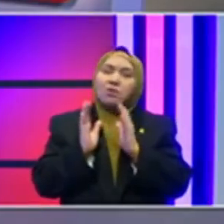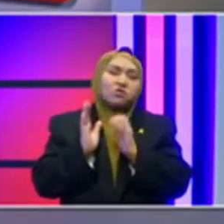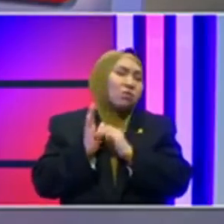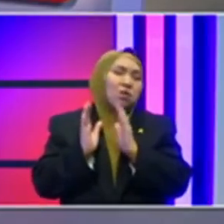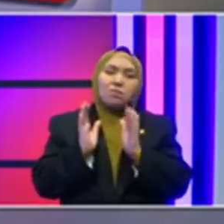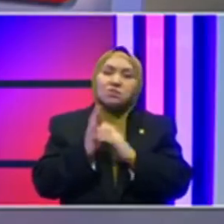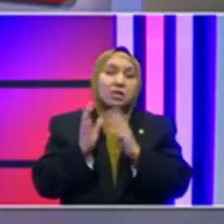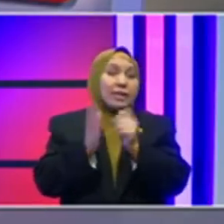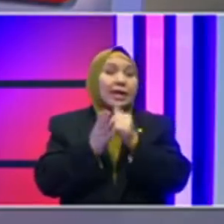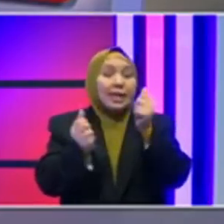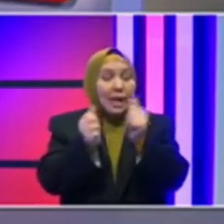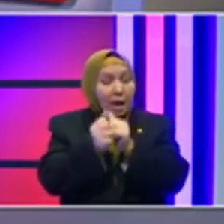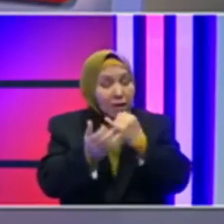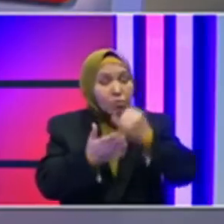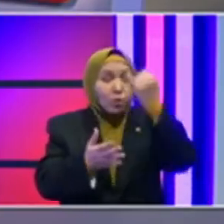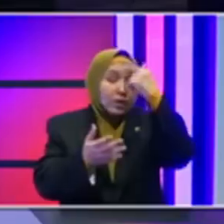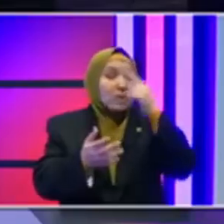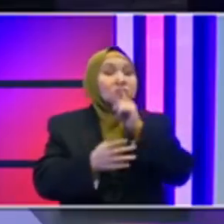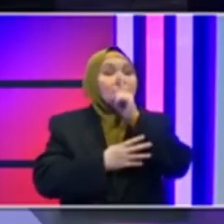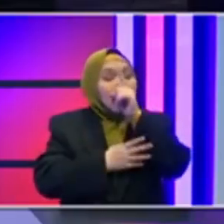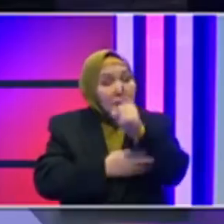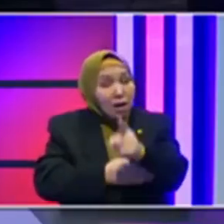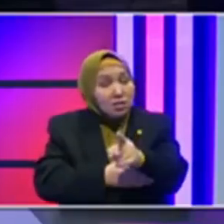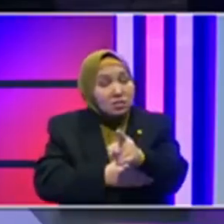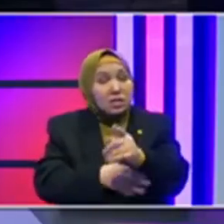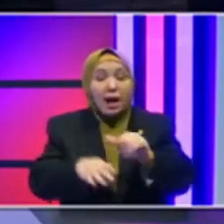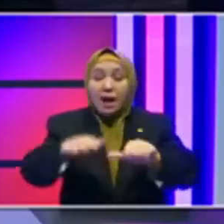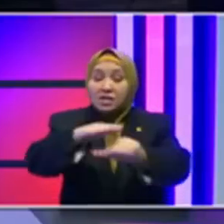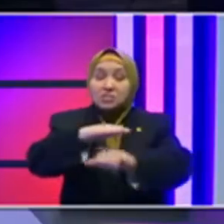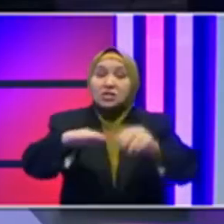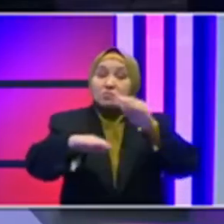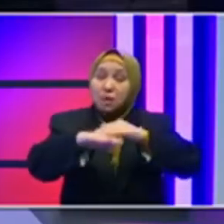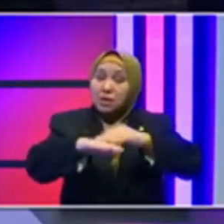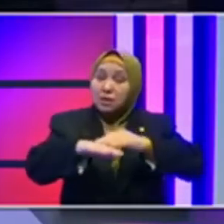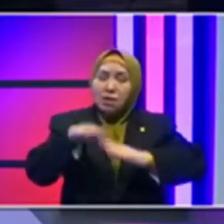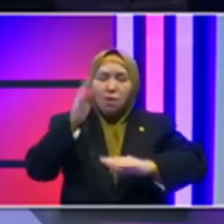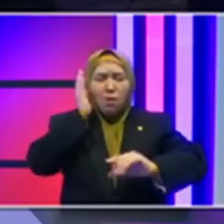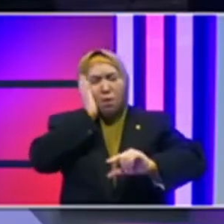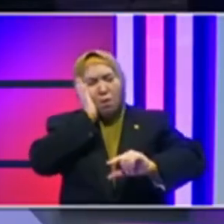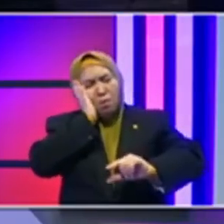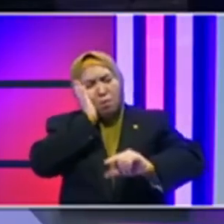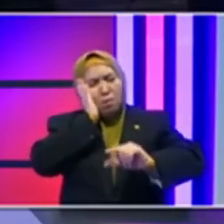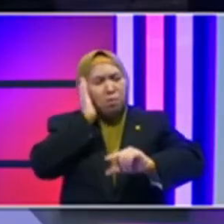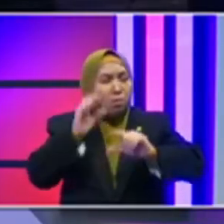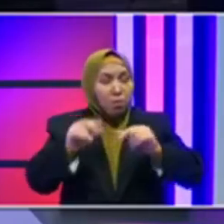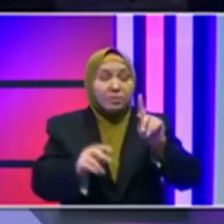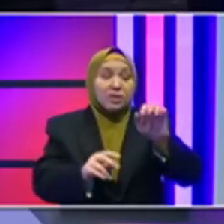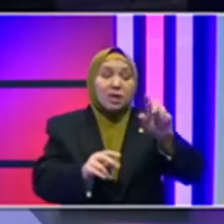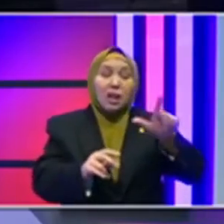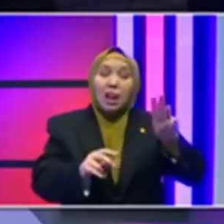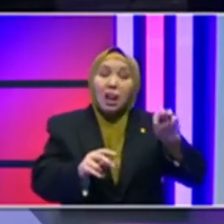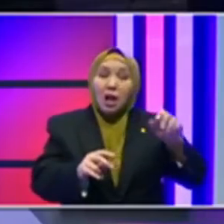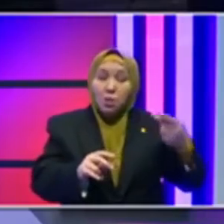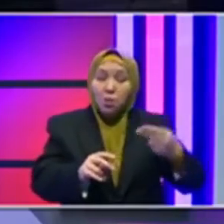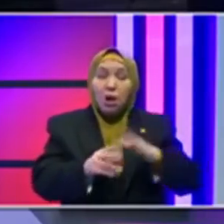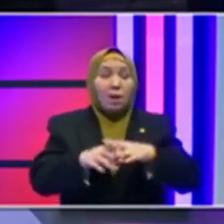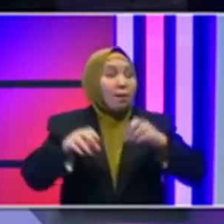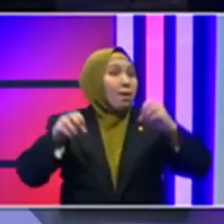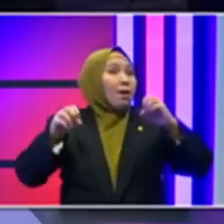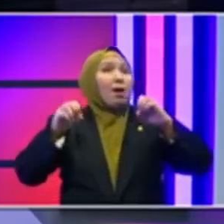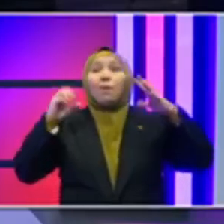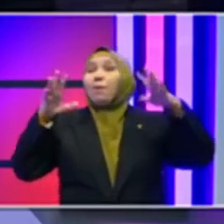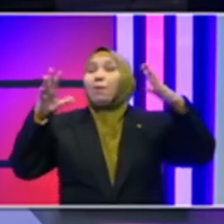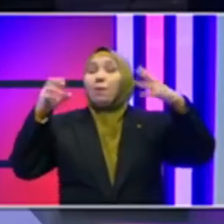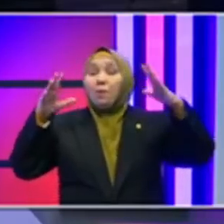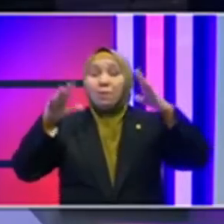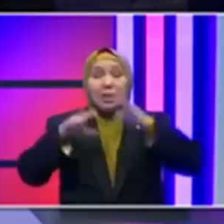ilmu inilah sebenarnya asas kepada tilawah dan inilah amazing ya amazing ya kepada